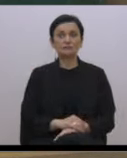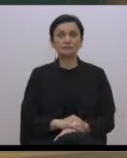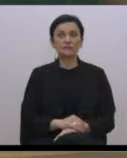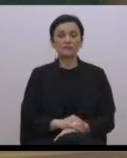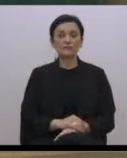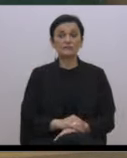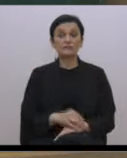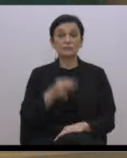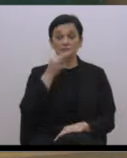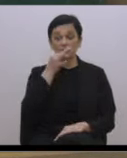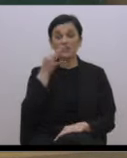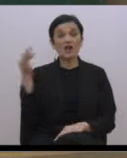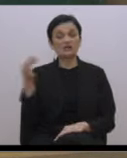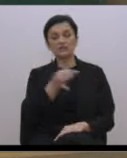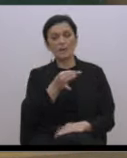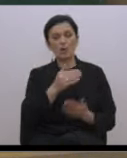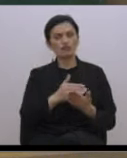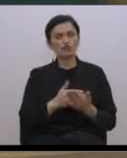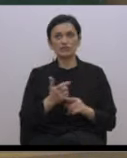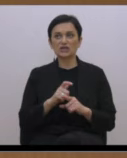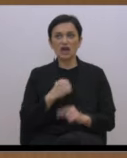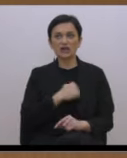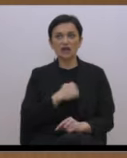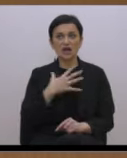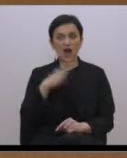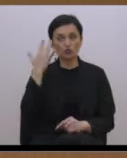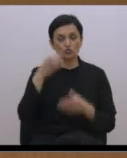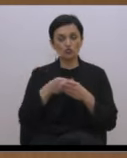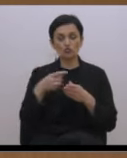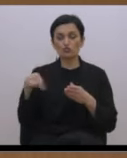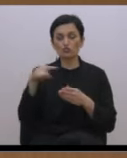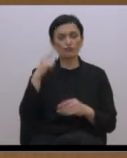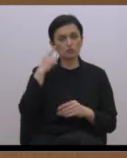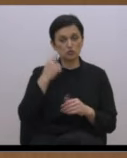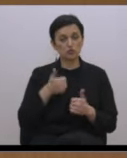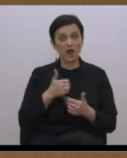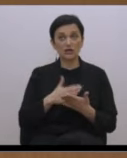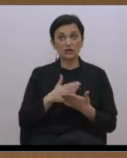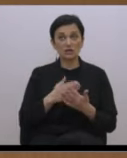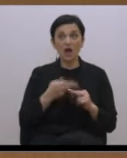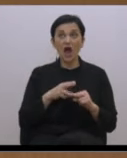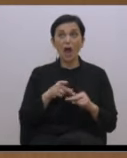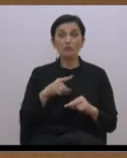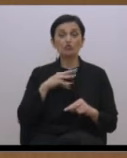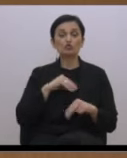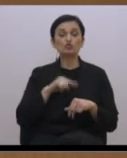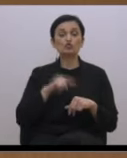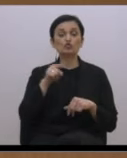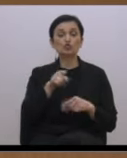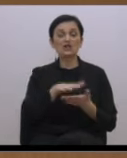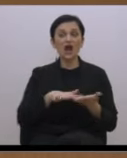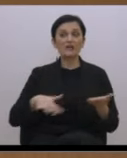ხო, საპასუხო რეჟიმში ძალიან გაბრაზებულები ხართ ქართული ოცნების გუნდში, რაც ფიქრობ, რომ ძალიან კარგია და ამ სულისკვეთებით მინდა